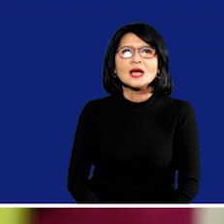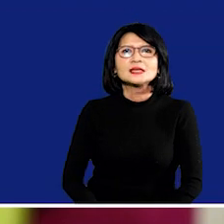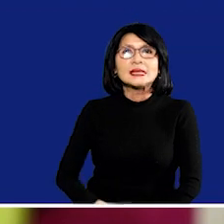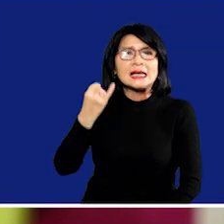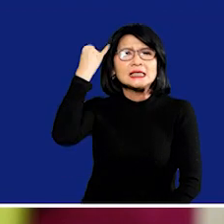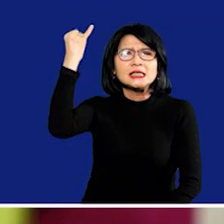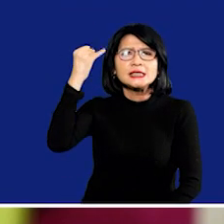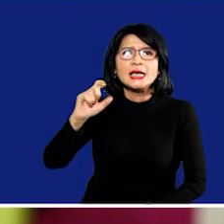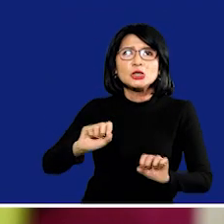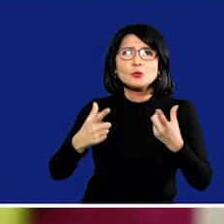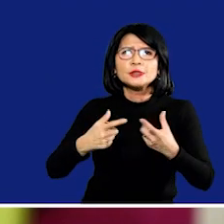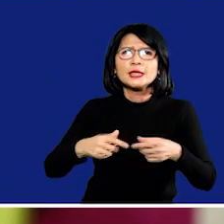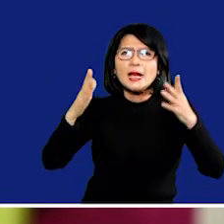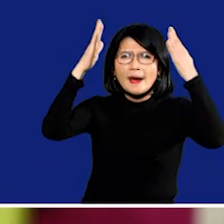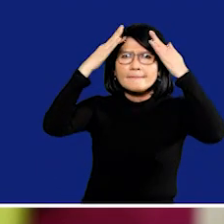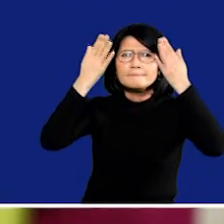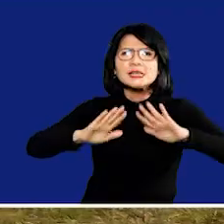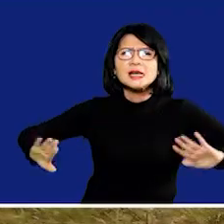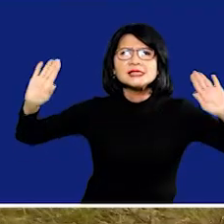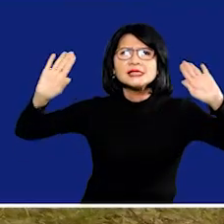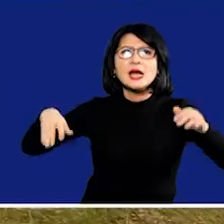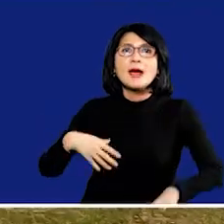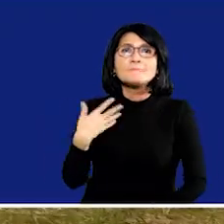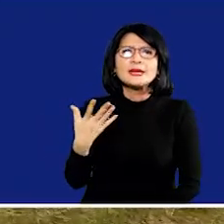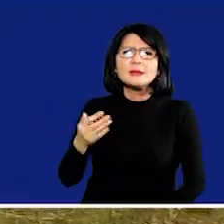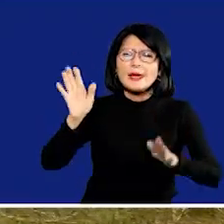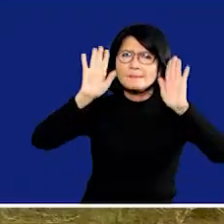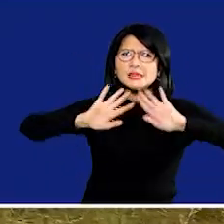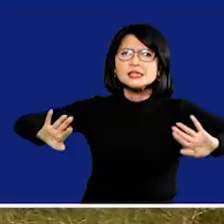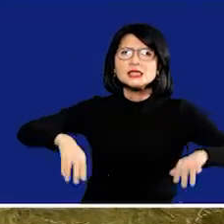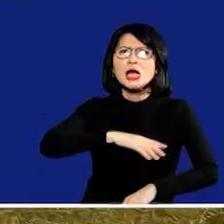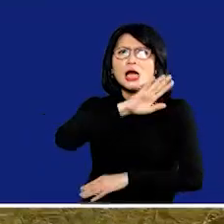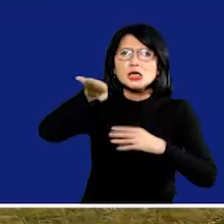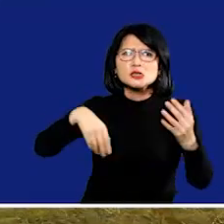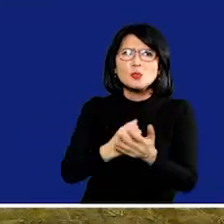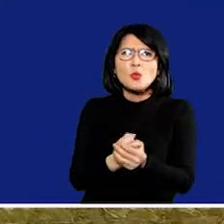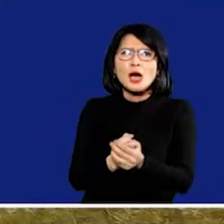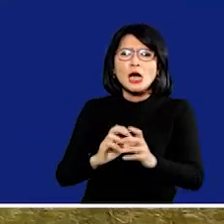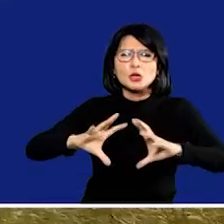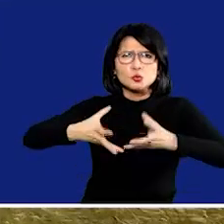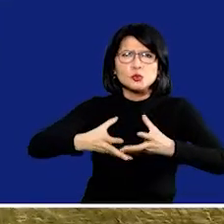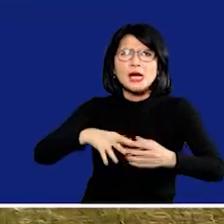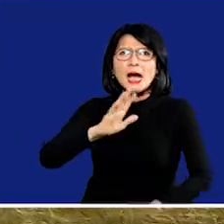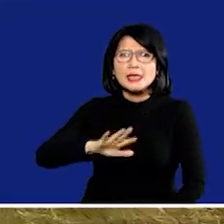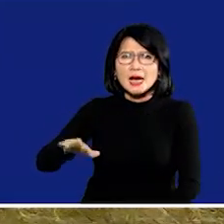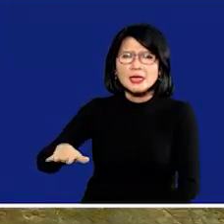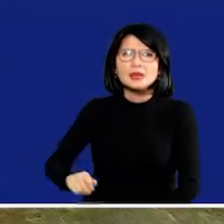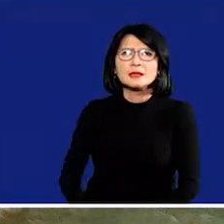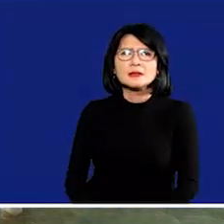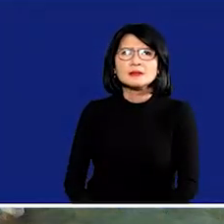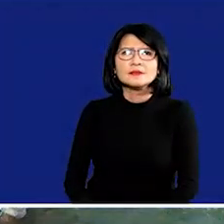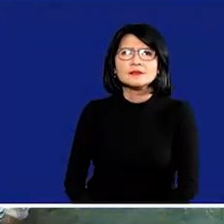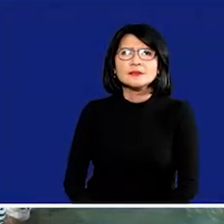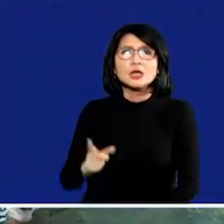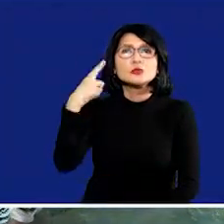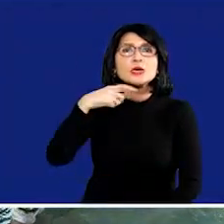Falsafah hidup kita adalah Pancasila. Bagaimana Pancasila ditanamkan melalui dunia anak-anak oleh para orang tua.